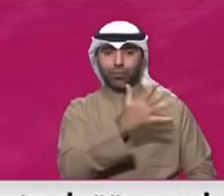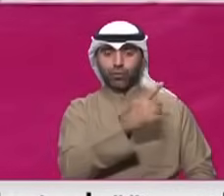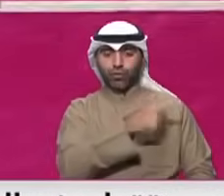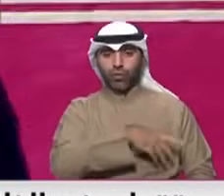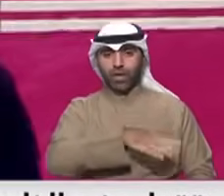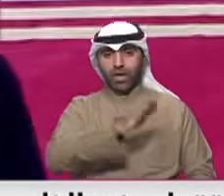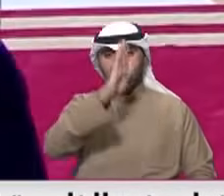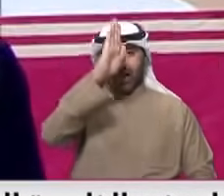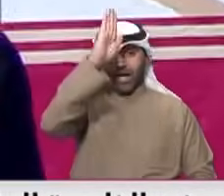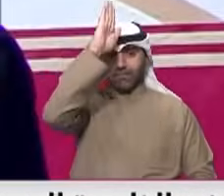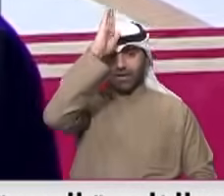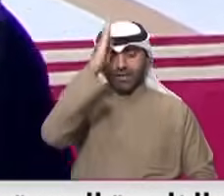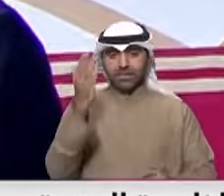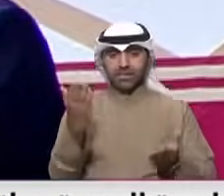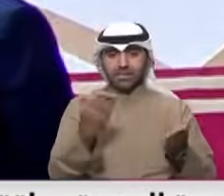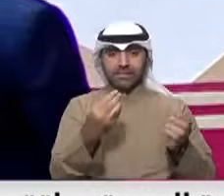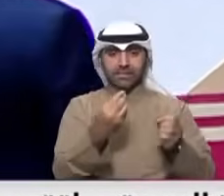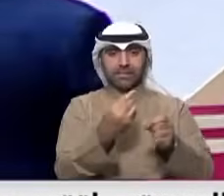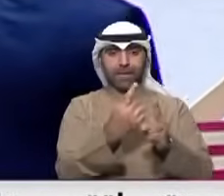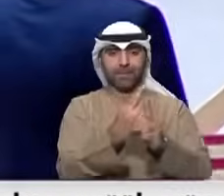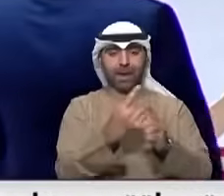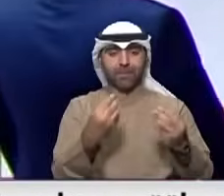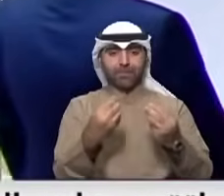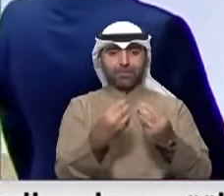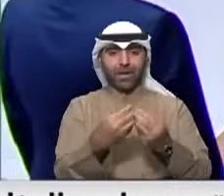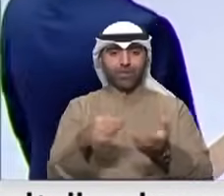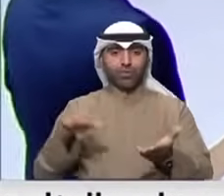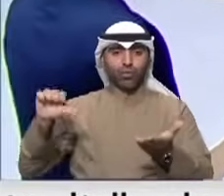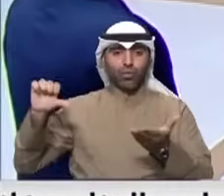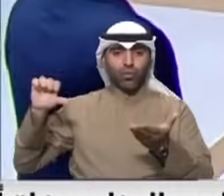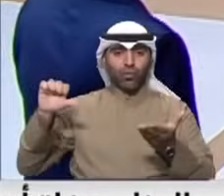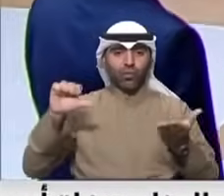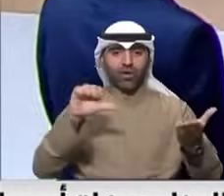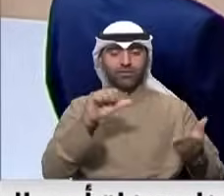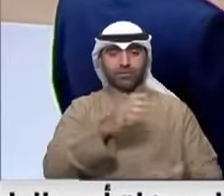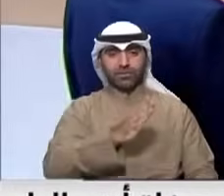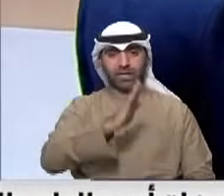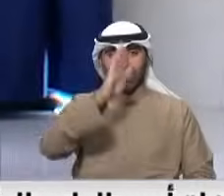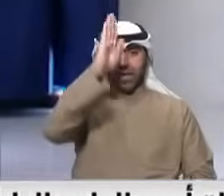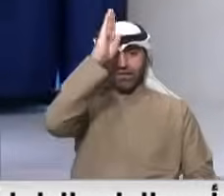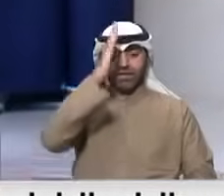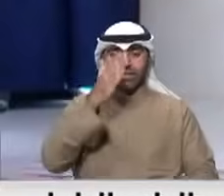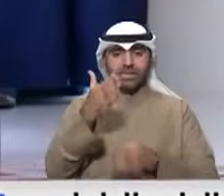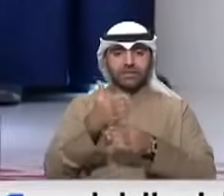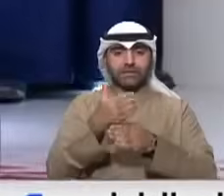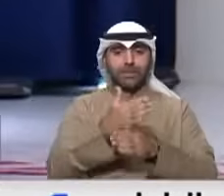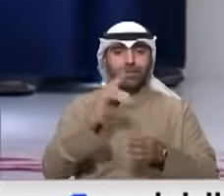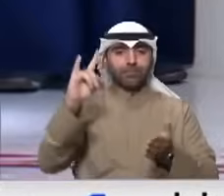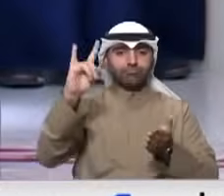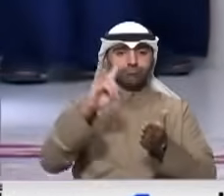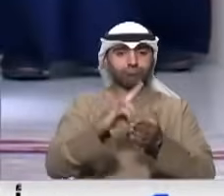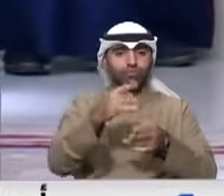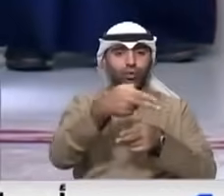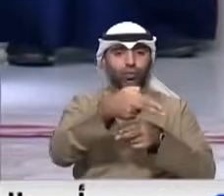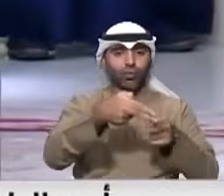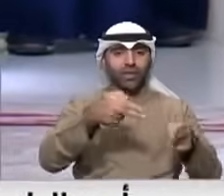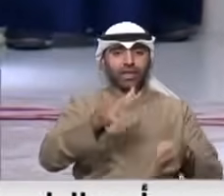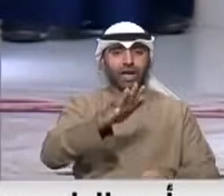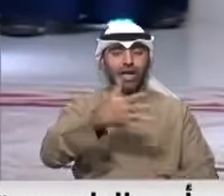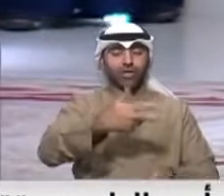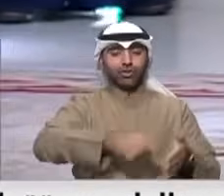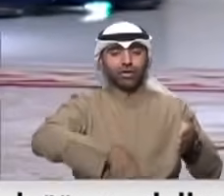والوفد المرافق حيث قام بتقديم واجب العزاء في وفاه فقيد الوطن المغفور له باذن الله